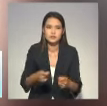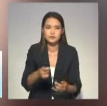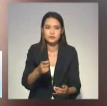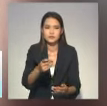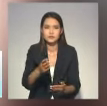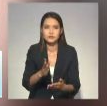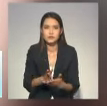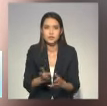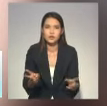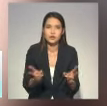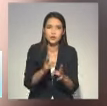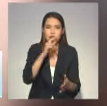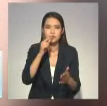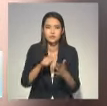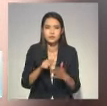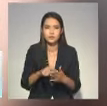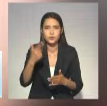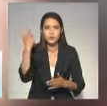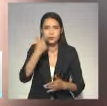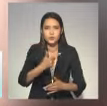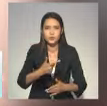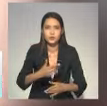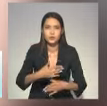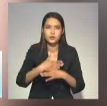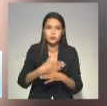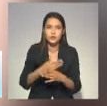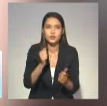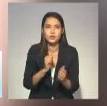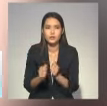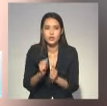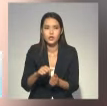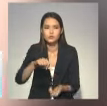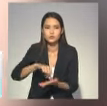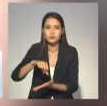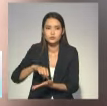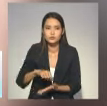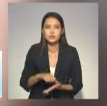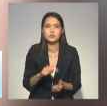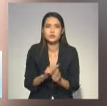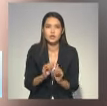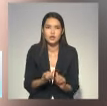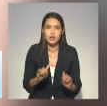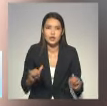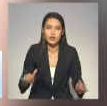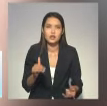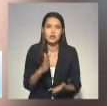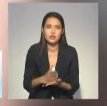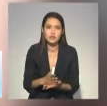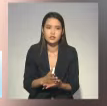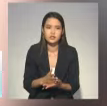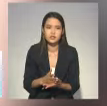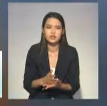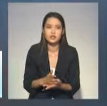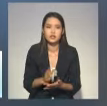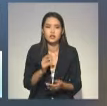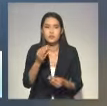Надо все это вывести, поэтому везем им кефир. Еда горячая, напитки, чай горячий, также